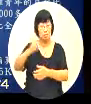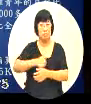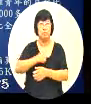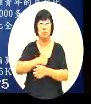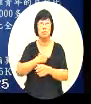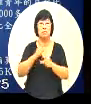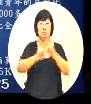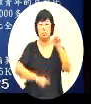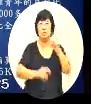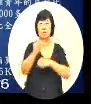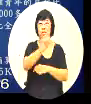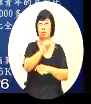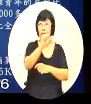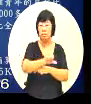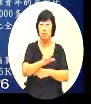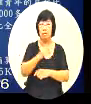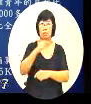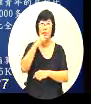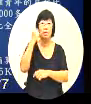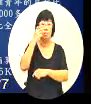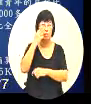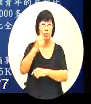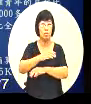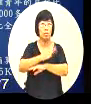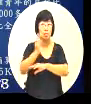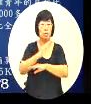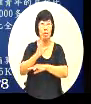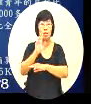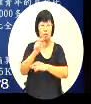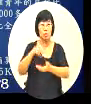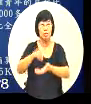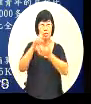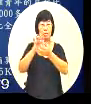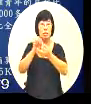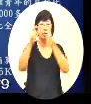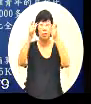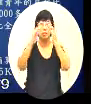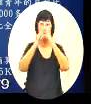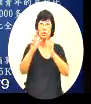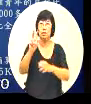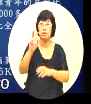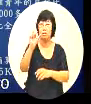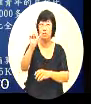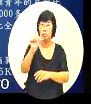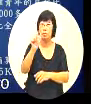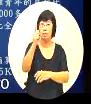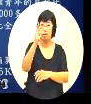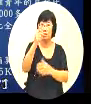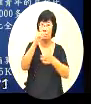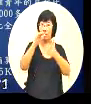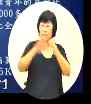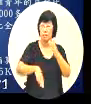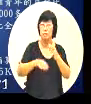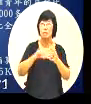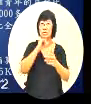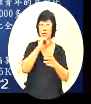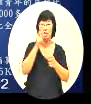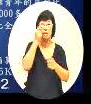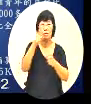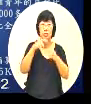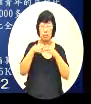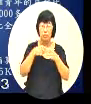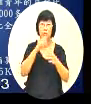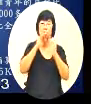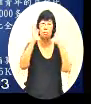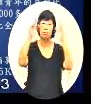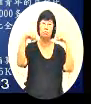那么苹果日报更指高雄人为什么25K 以下我们还是觉得很正常，这是主计处的